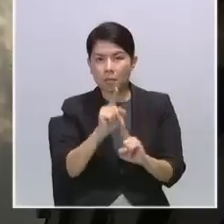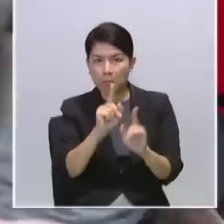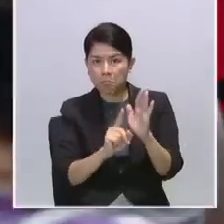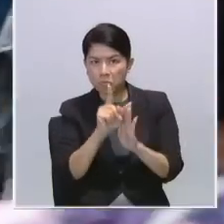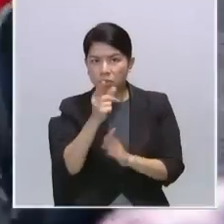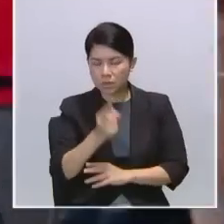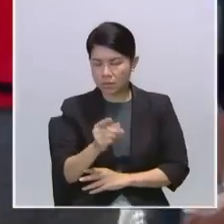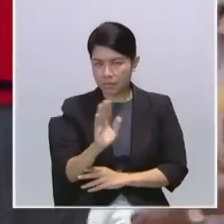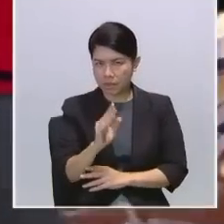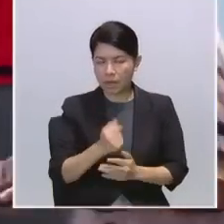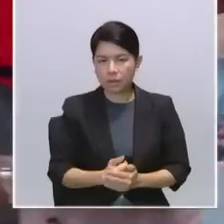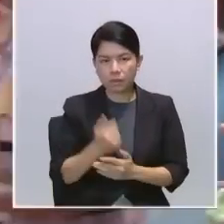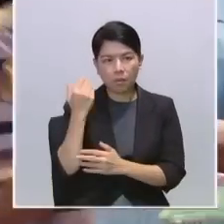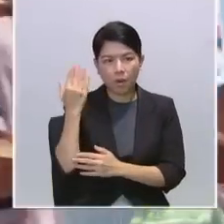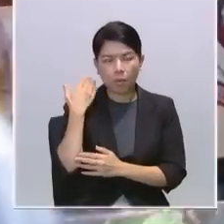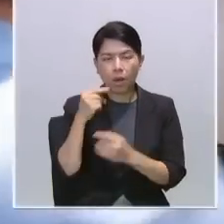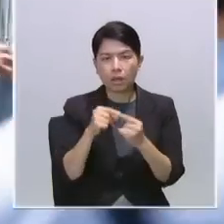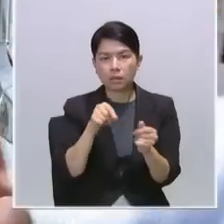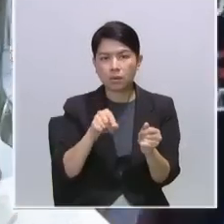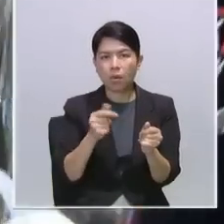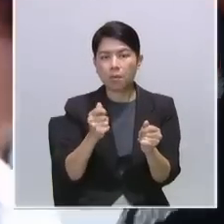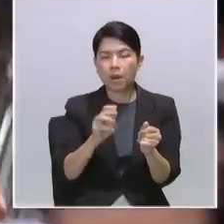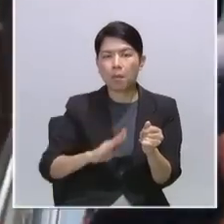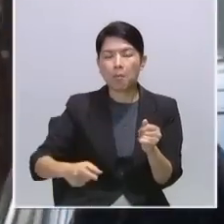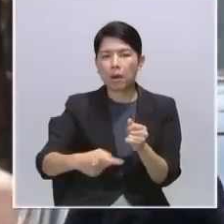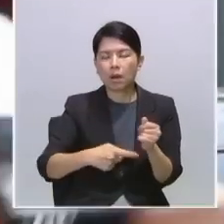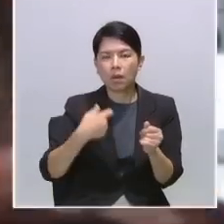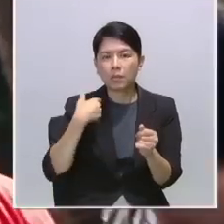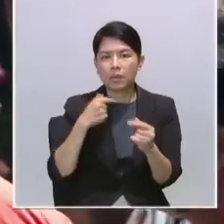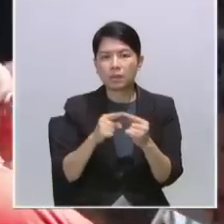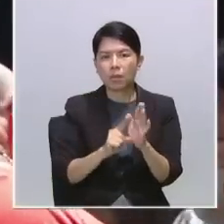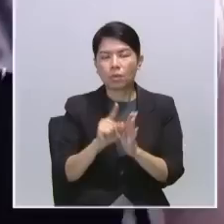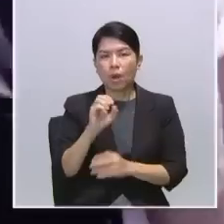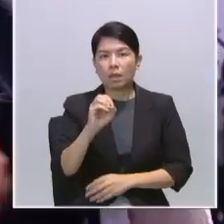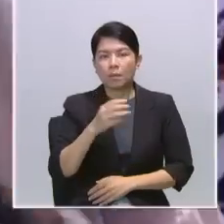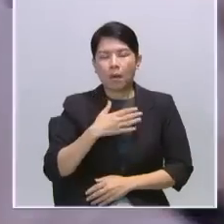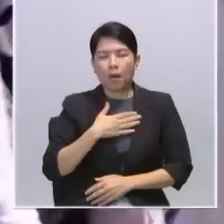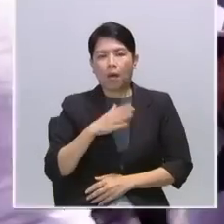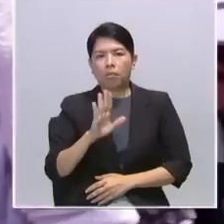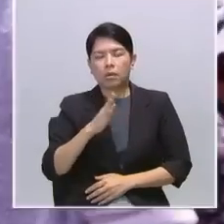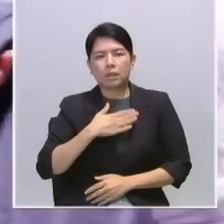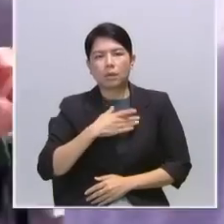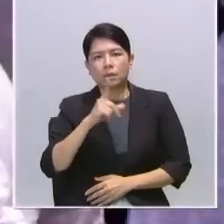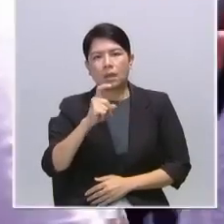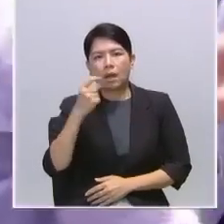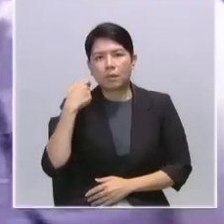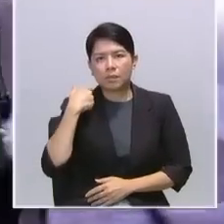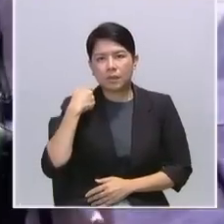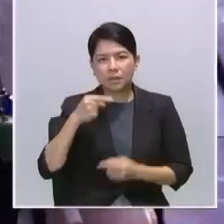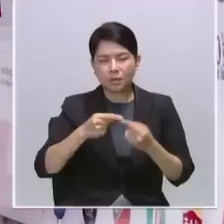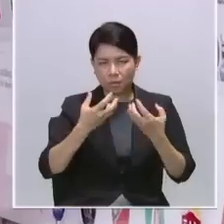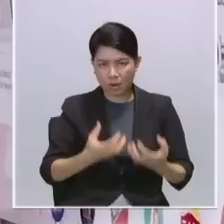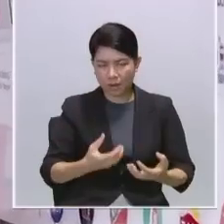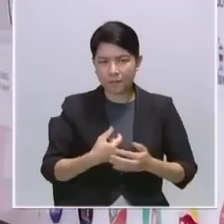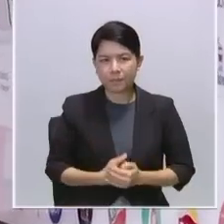ะ50องศาอย่าง น ี ้โอ้เข้าใจผิดกันเลยทุกคนหรือว่าแบบปรอดนี่พุ่งสูงปี๊ดแล้ว 50องศานี่หัวใจล้มเหลวแล้วนะคะ ฮีทสโตรกทันทีเลยนะคะ